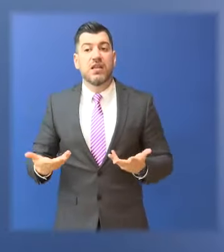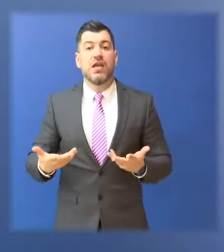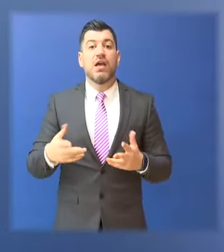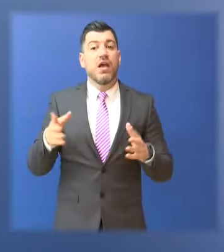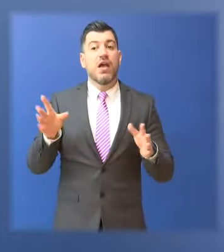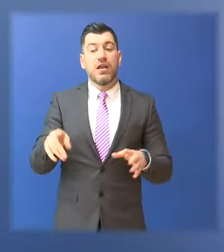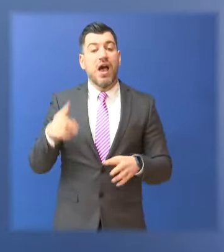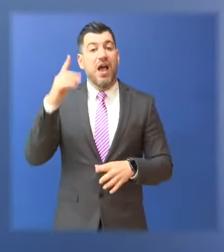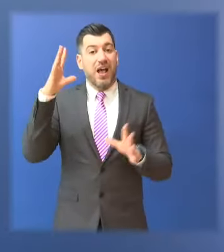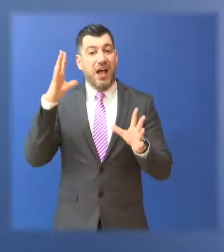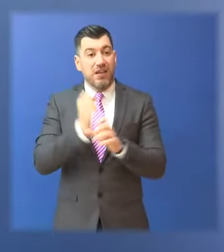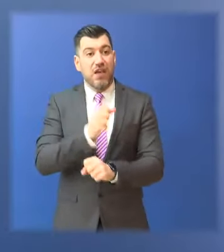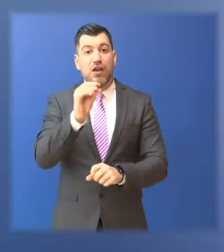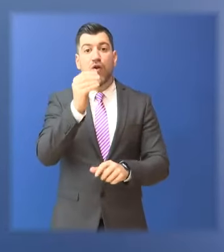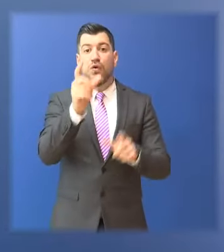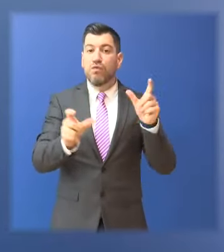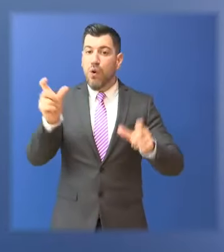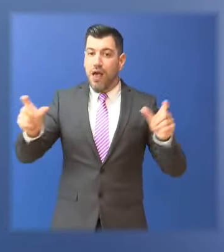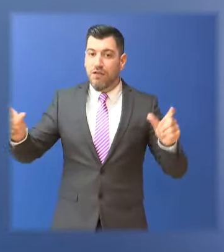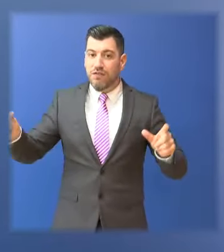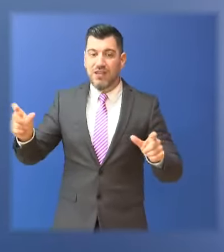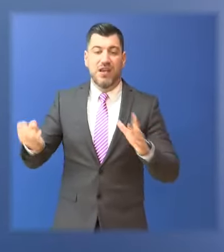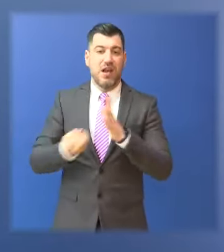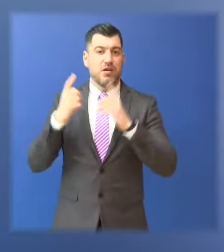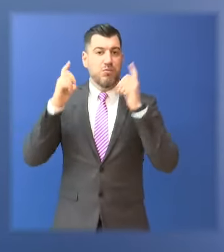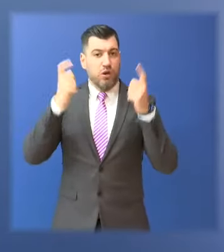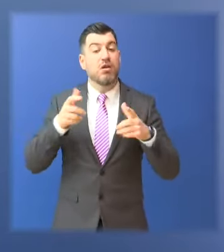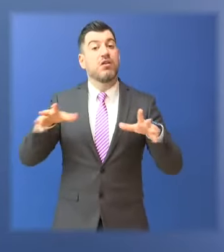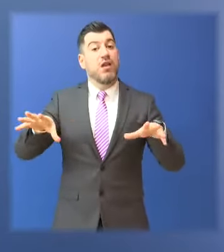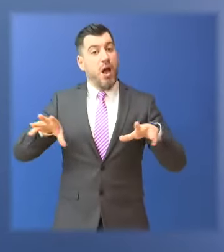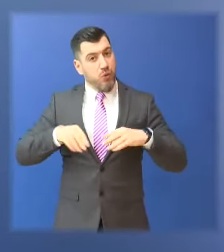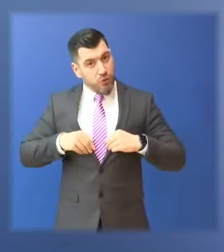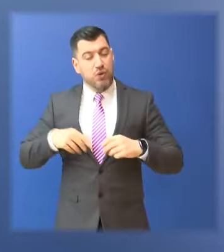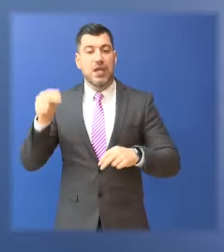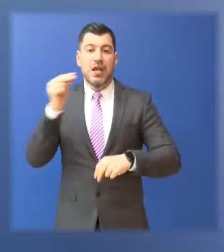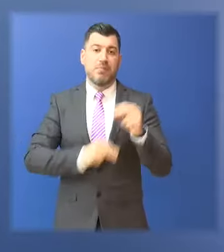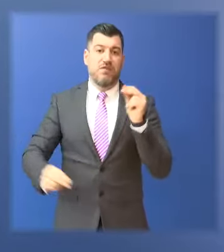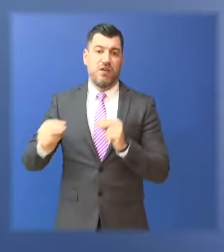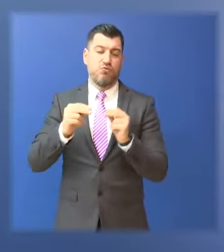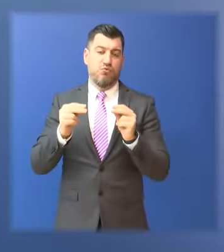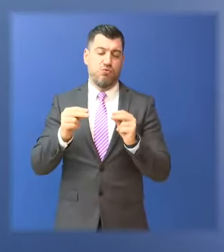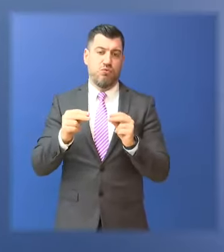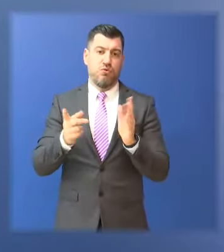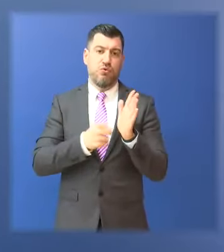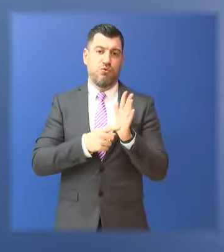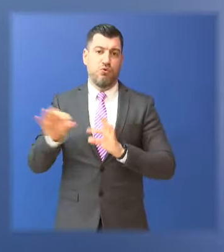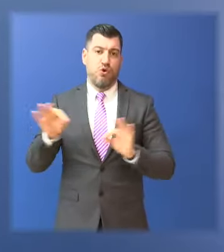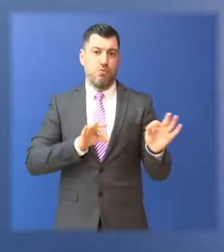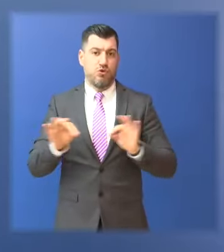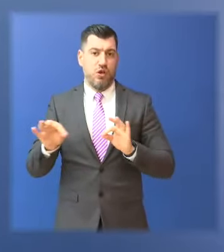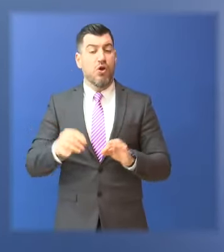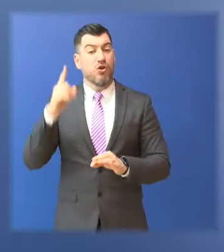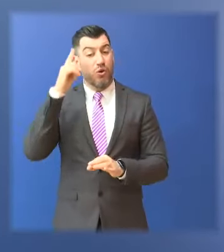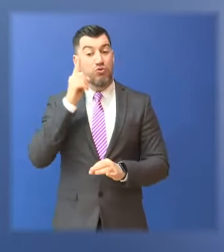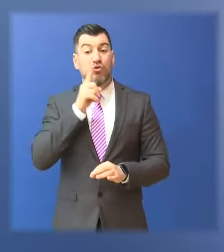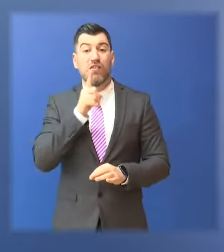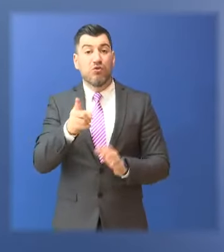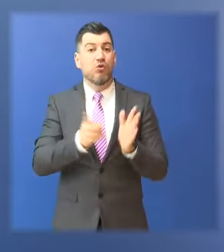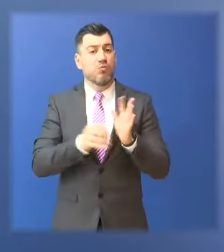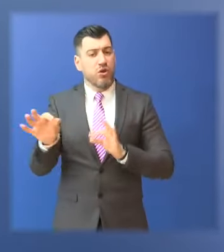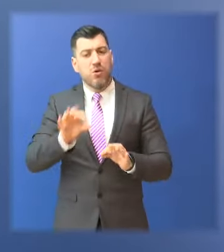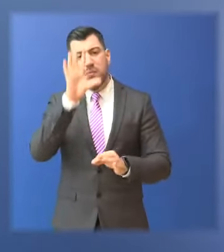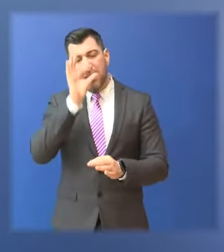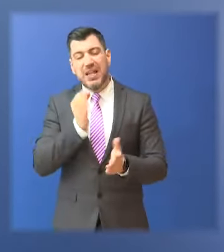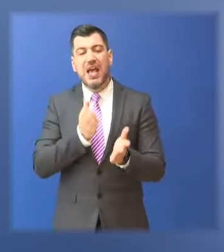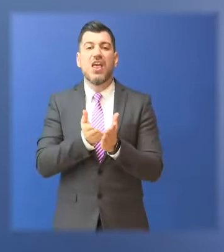αυτό, γιατί θα εξηγηθεί και μπορώ να το κάνω και σήμερα ότι μιλάμε για μια, θεωρώ, δίκαιη και αυτονόητη παρέμβαση. Πριν